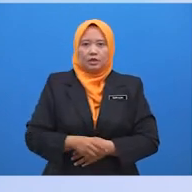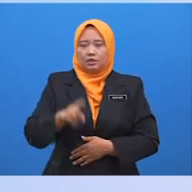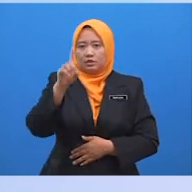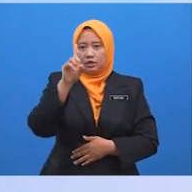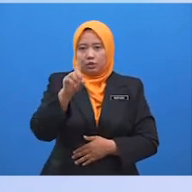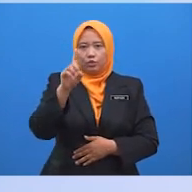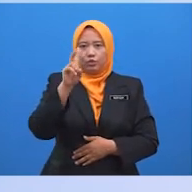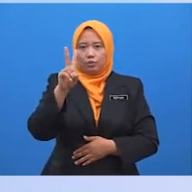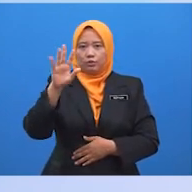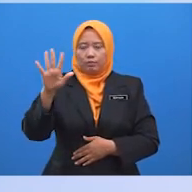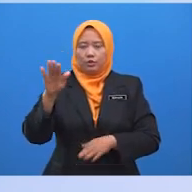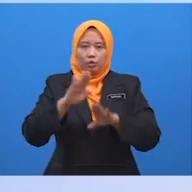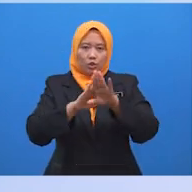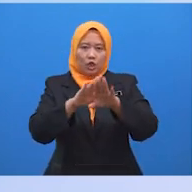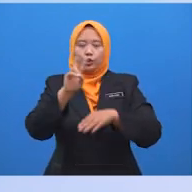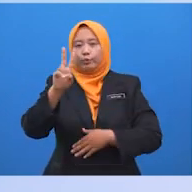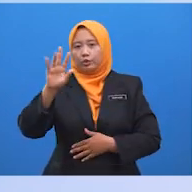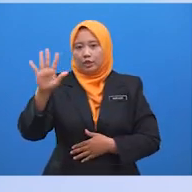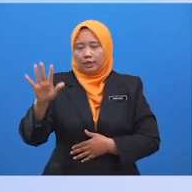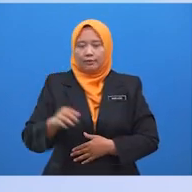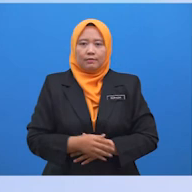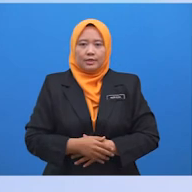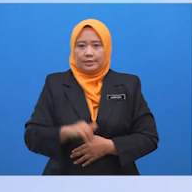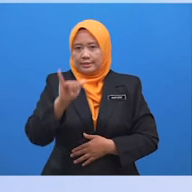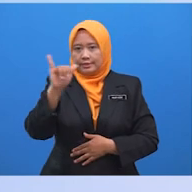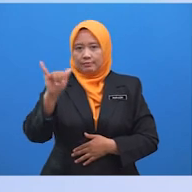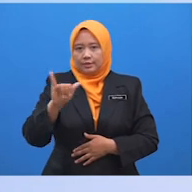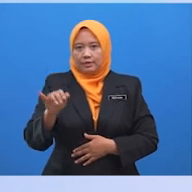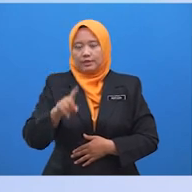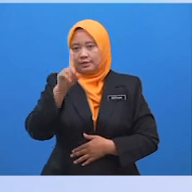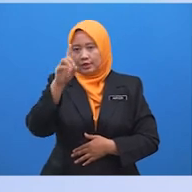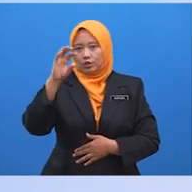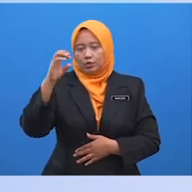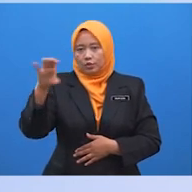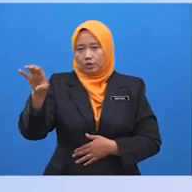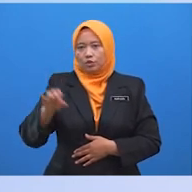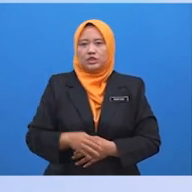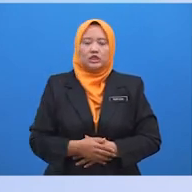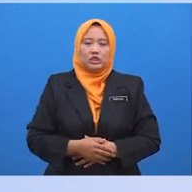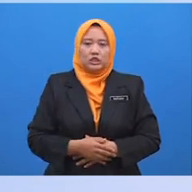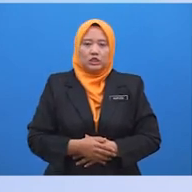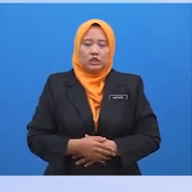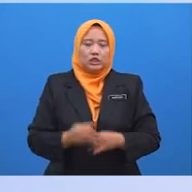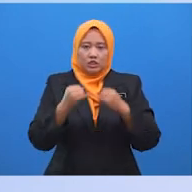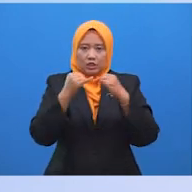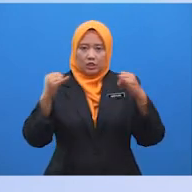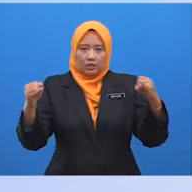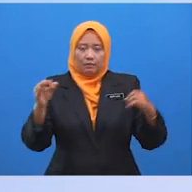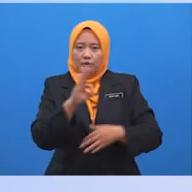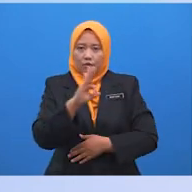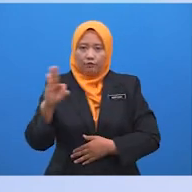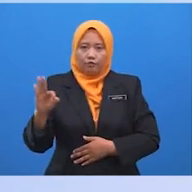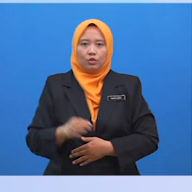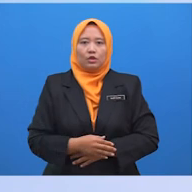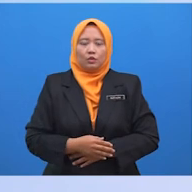125 tolak 25 sama dengan 100 dan jarak mengufuk